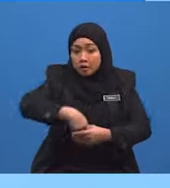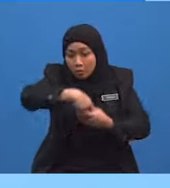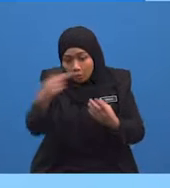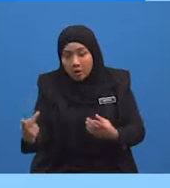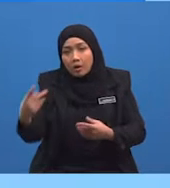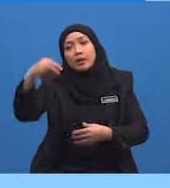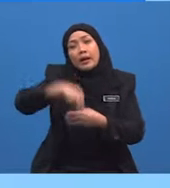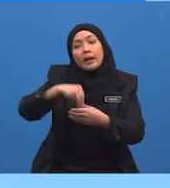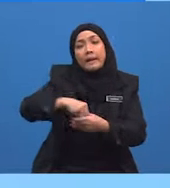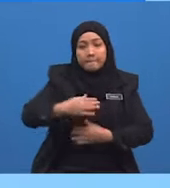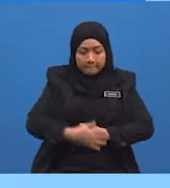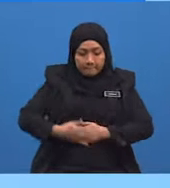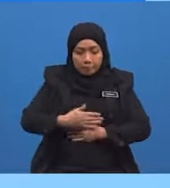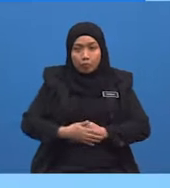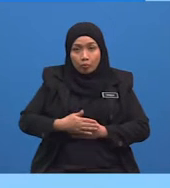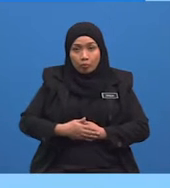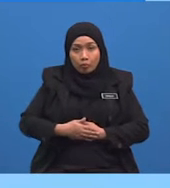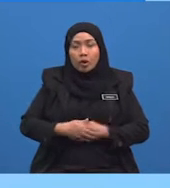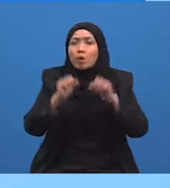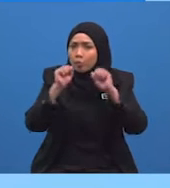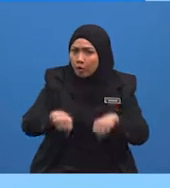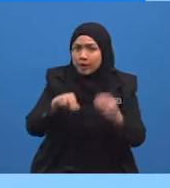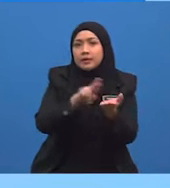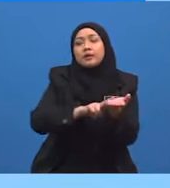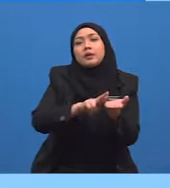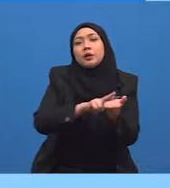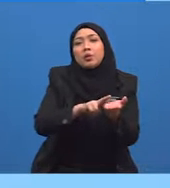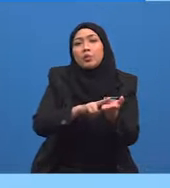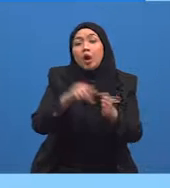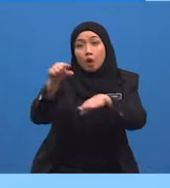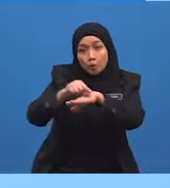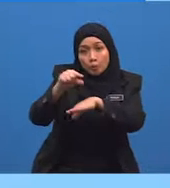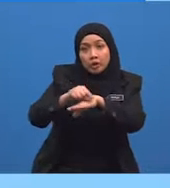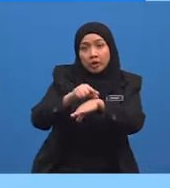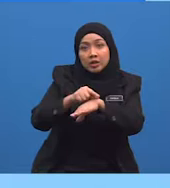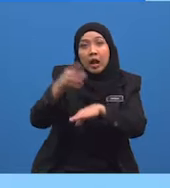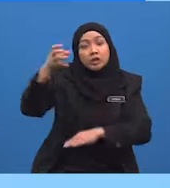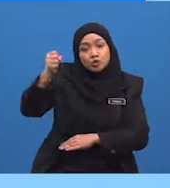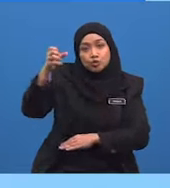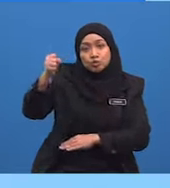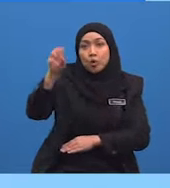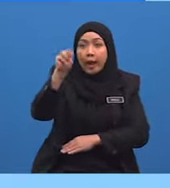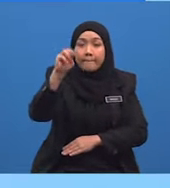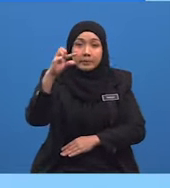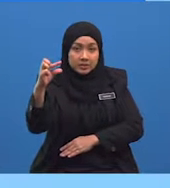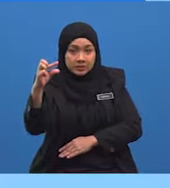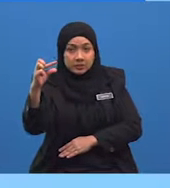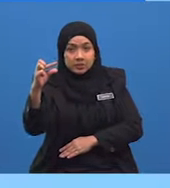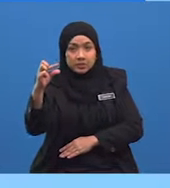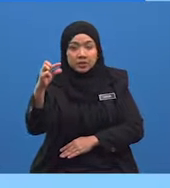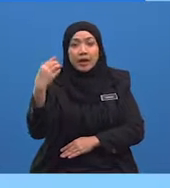perut. Gastrik boleh dirawat dengan menggunakan susu magnesia yang